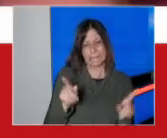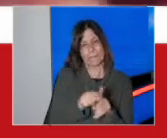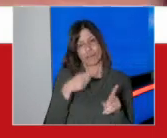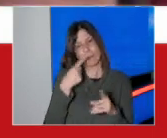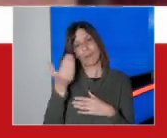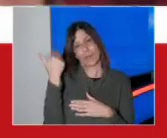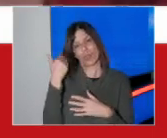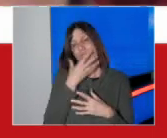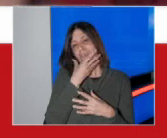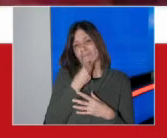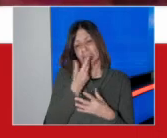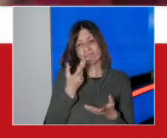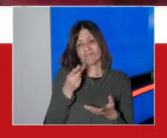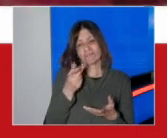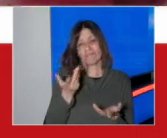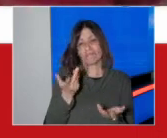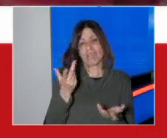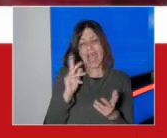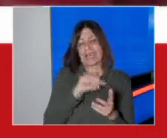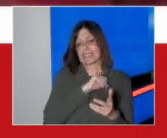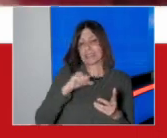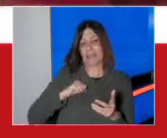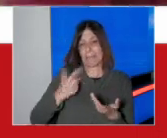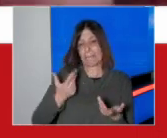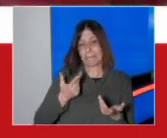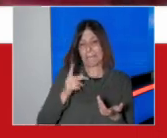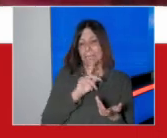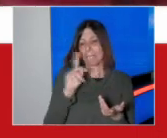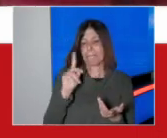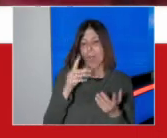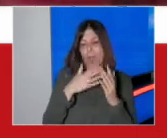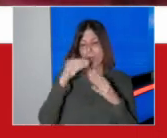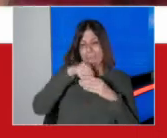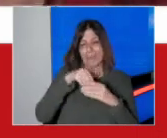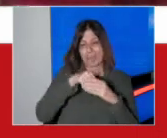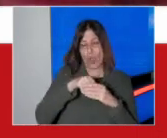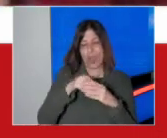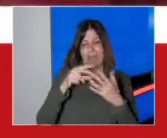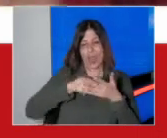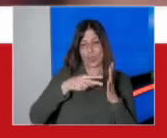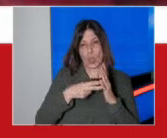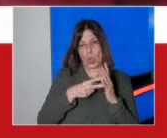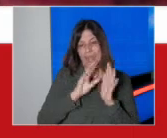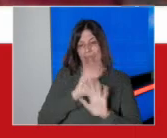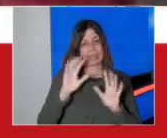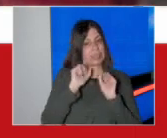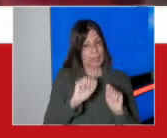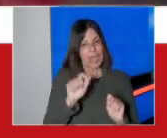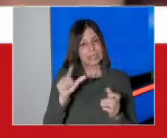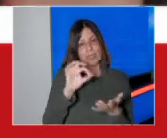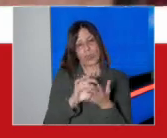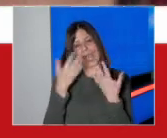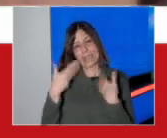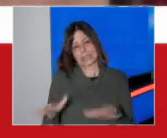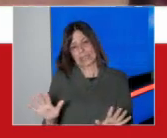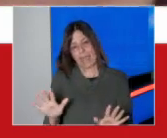קודם, יפה מאוד. עצם זה למשל שהעצמאים לא מובנה בתוכנית תמיכה בהם, זה נקודה חסרה. אבל